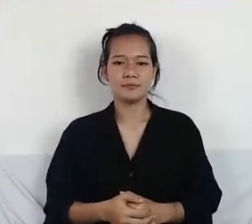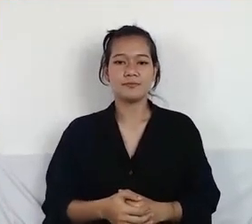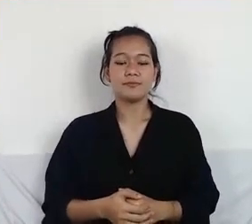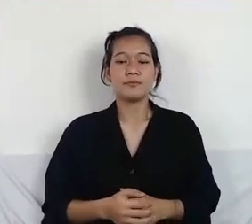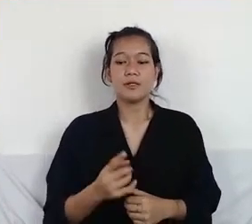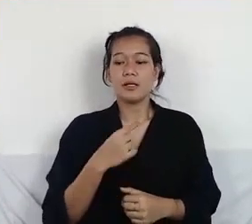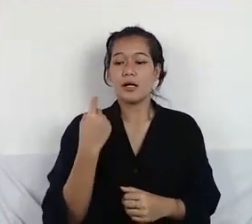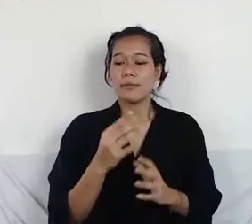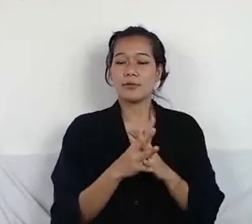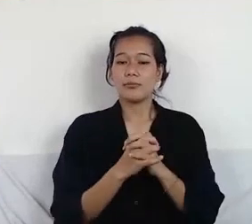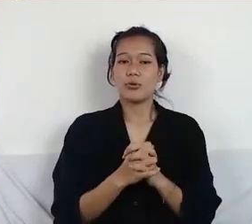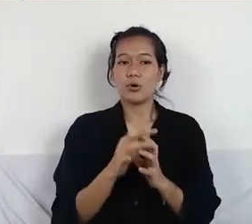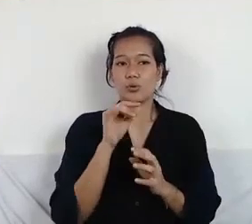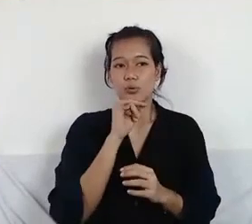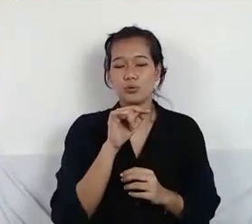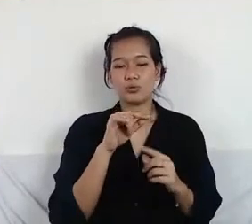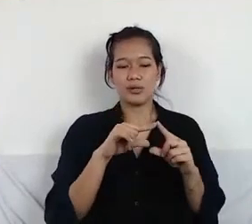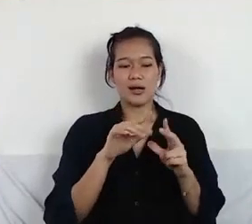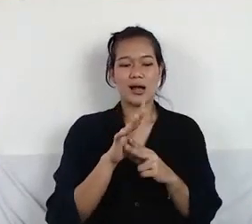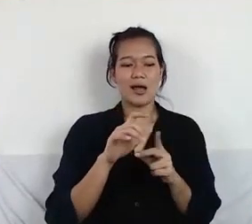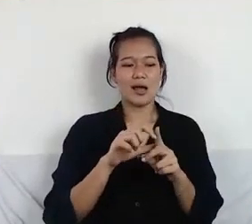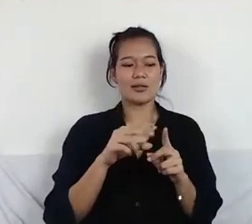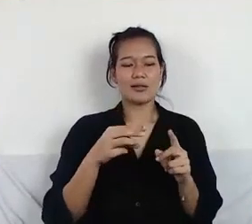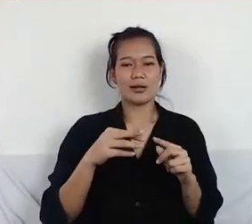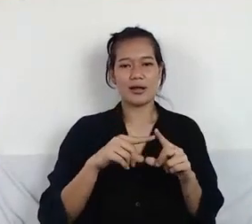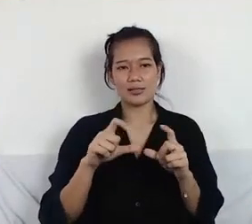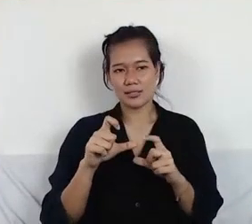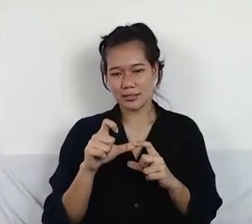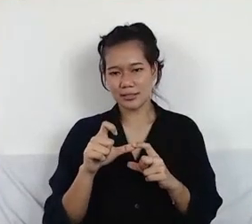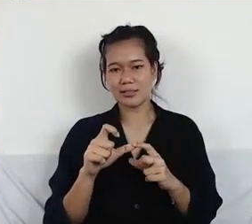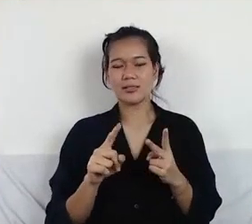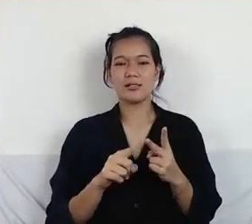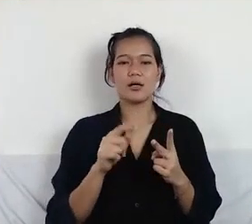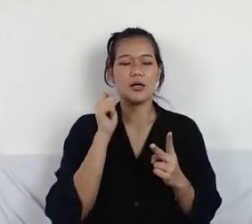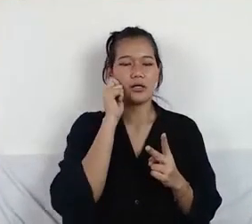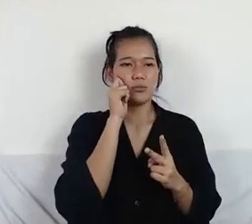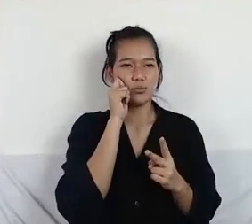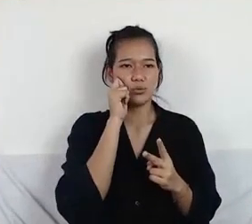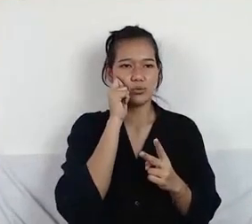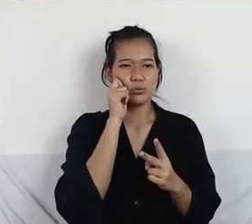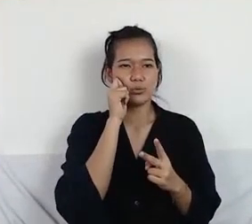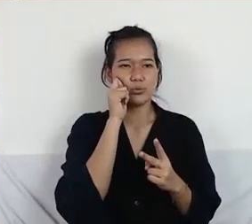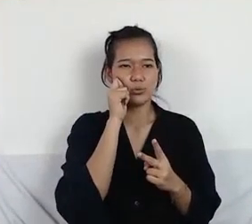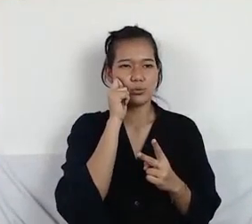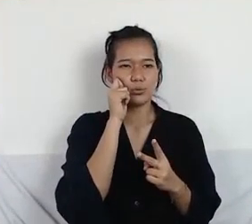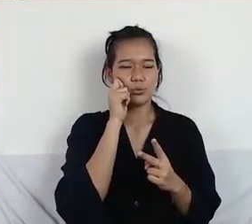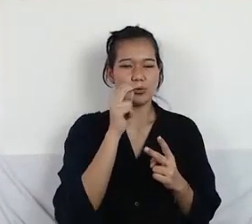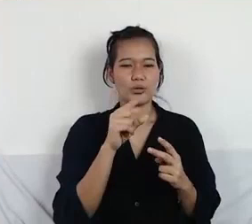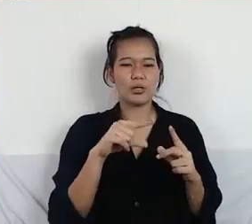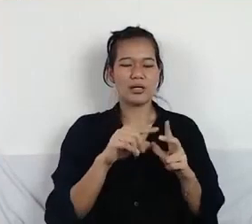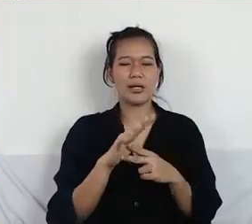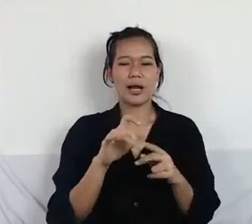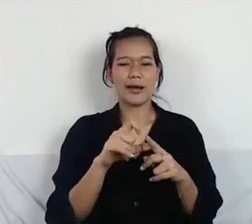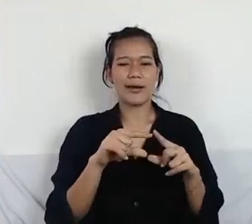Kami berdoa untuk Bapak Andreas Pombong. Kami berdoa untuk Ibu Randa